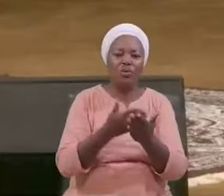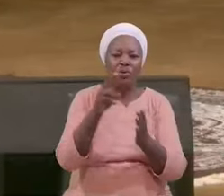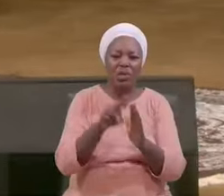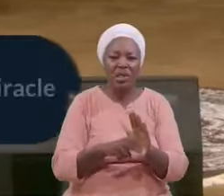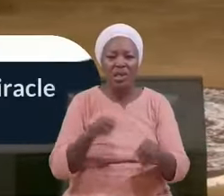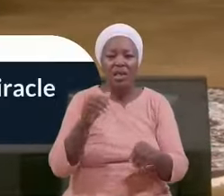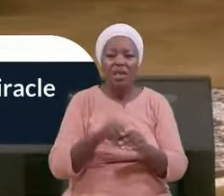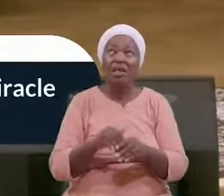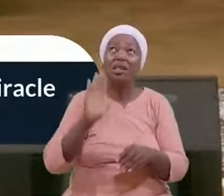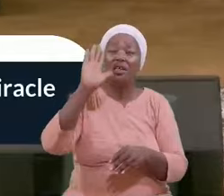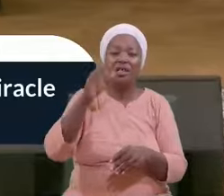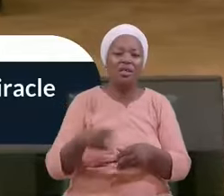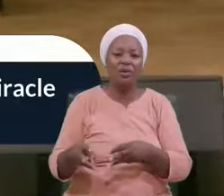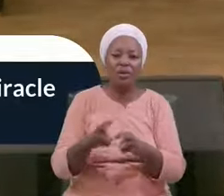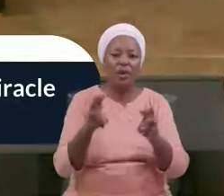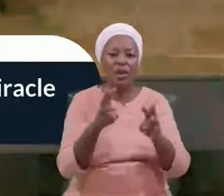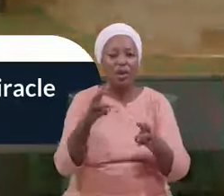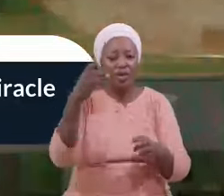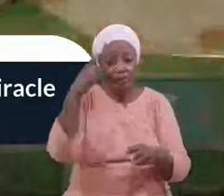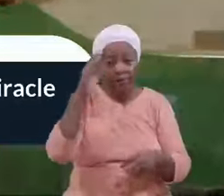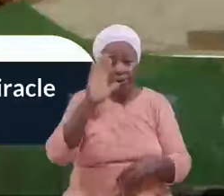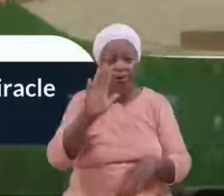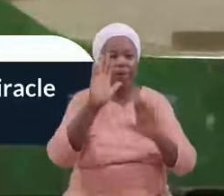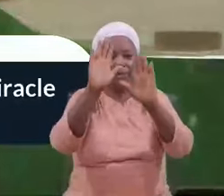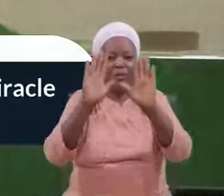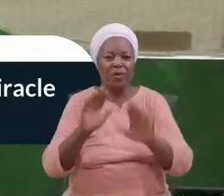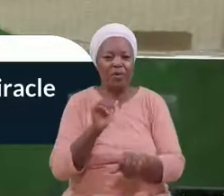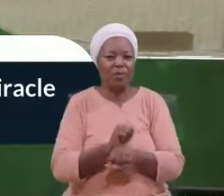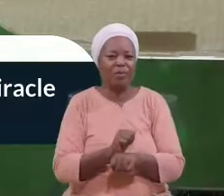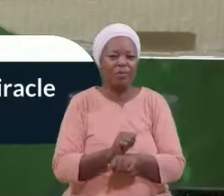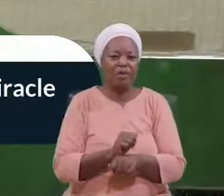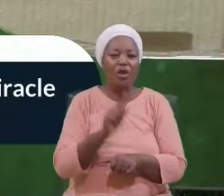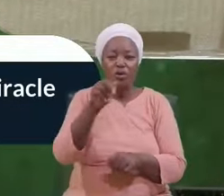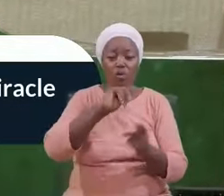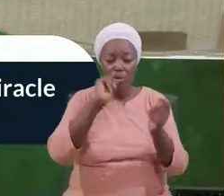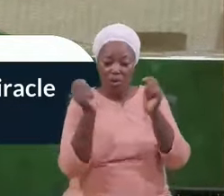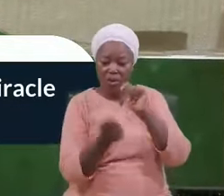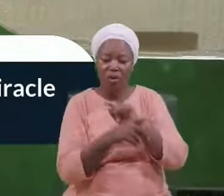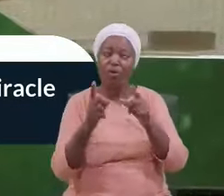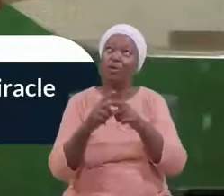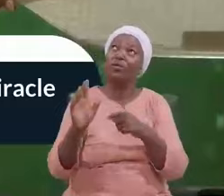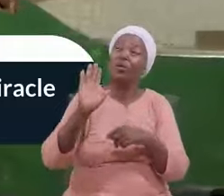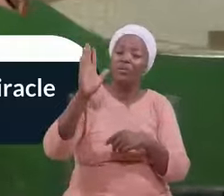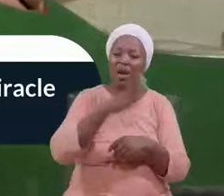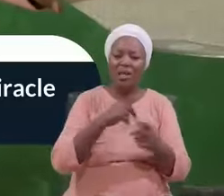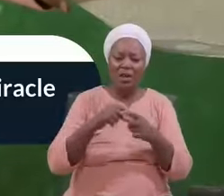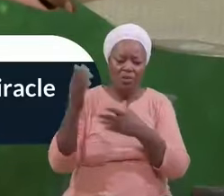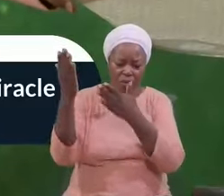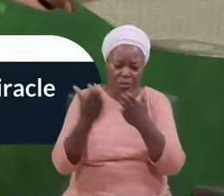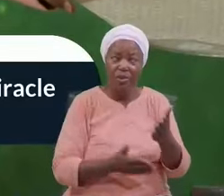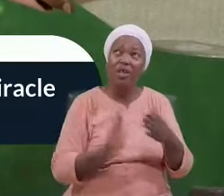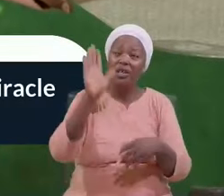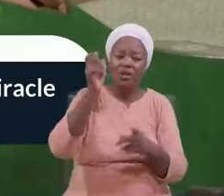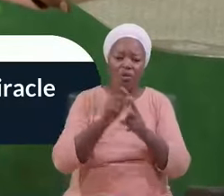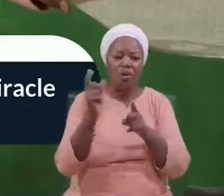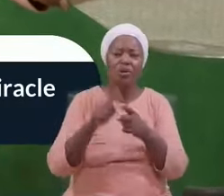la bonté dans sa voix pour notre miracle. Vous tournez vers lui, vous lui apportez sa parole